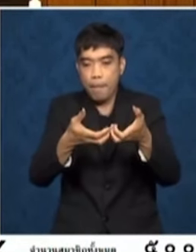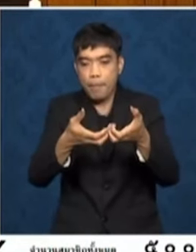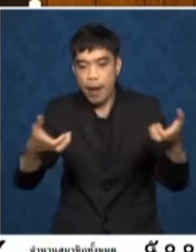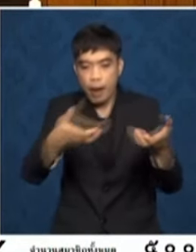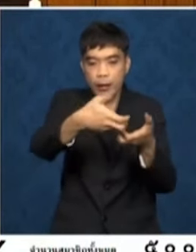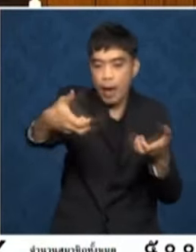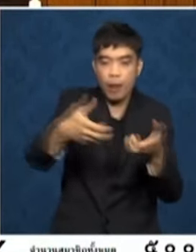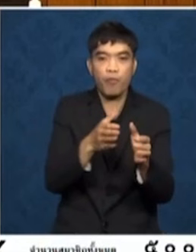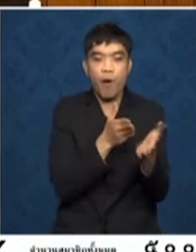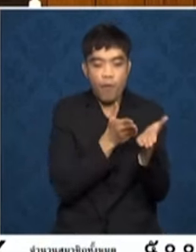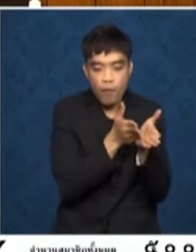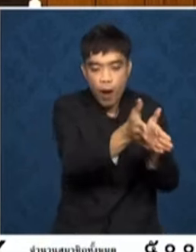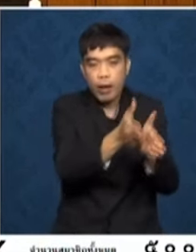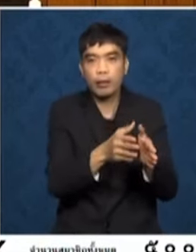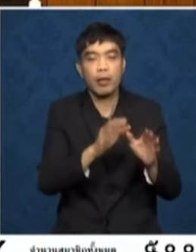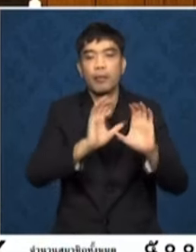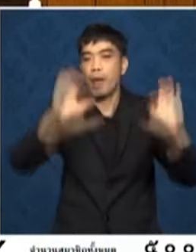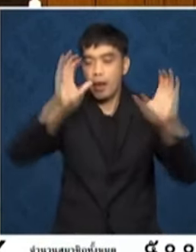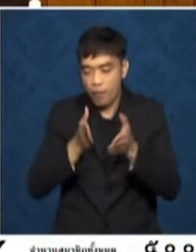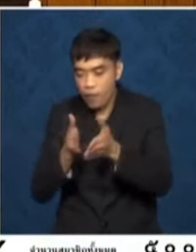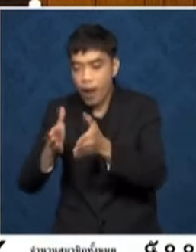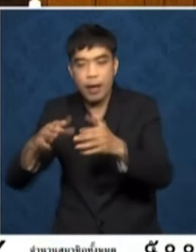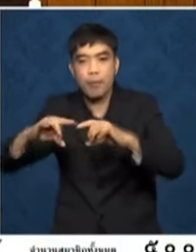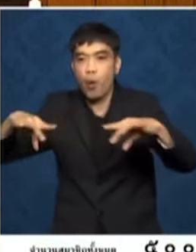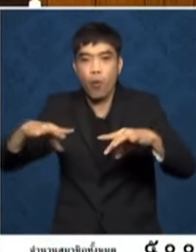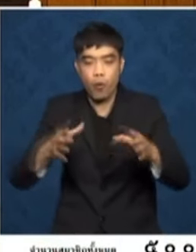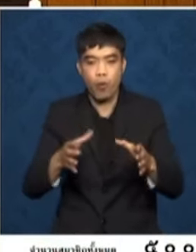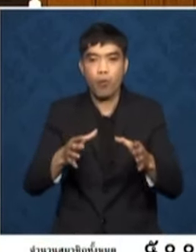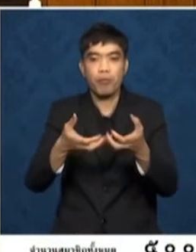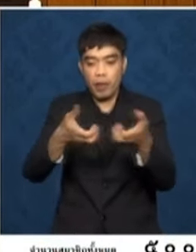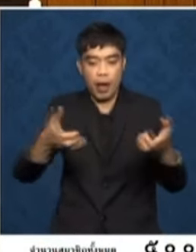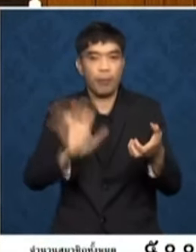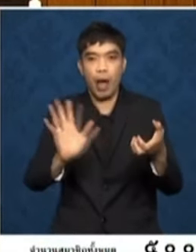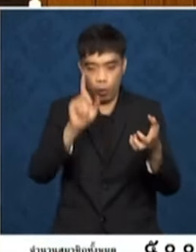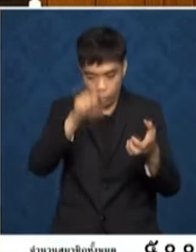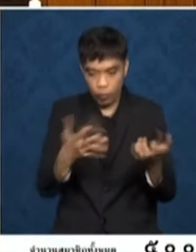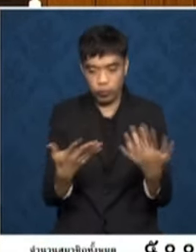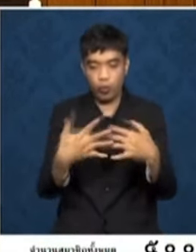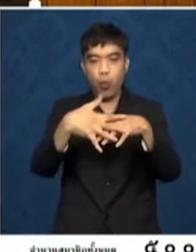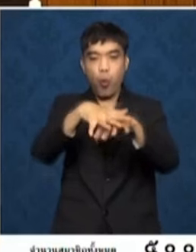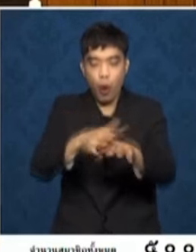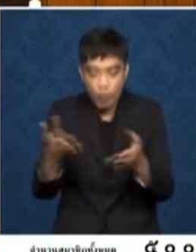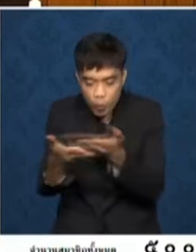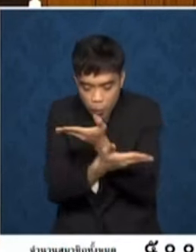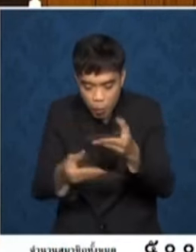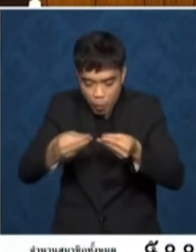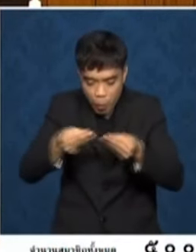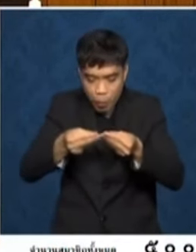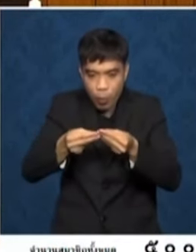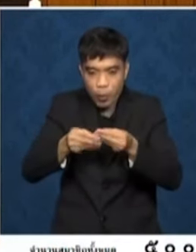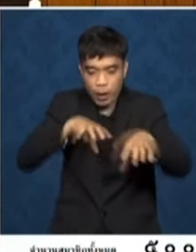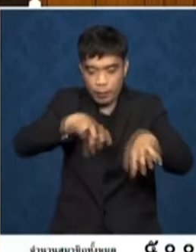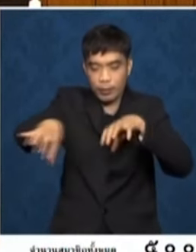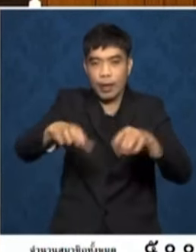บากบฝ่ายข้านเพื่เส Fraktionหาความรวมมือในการทำงานการพจนางที่มีสิทธิภาพ